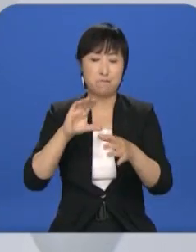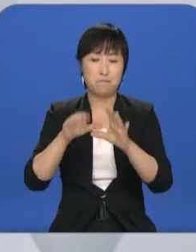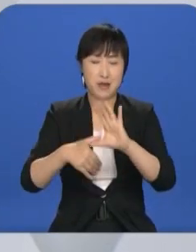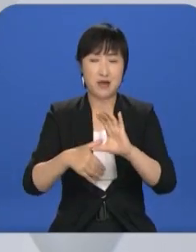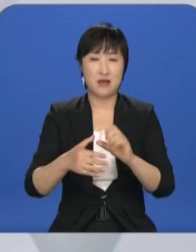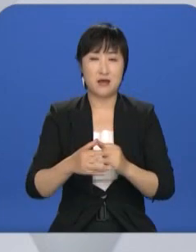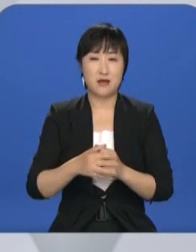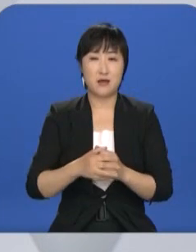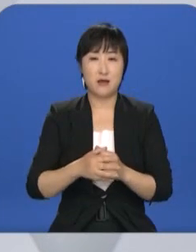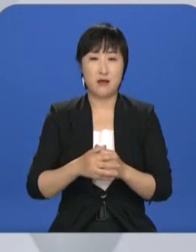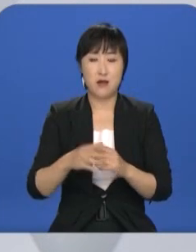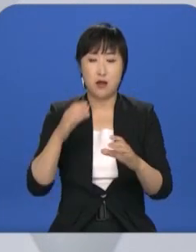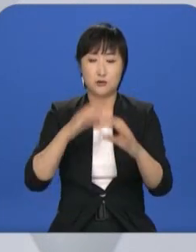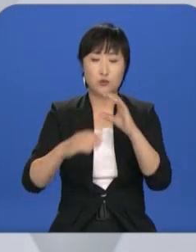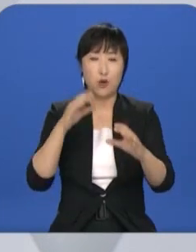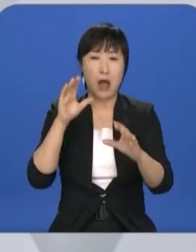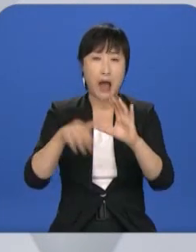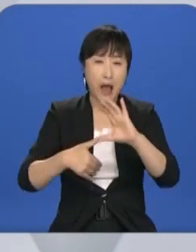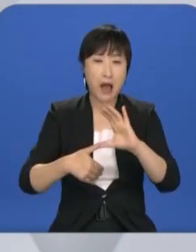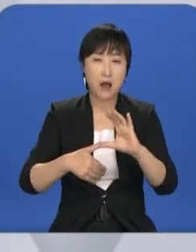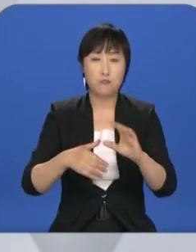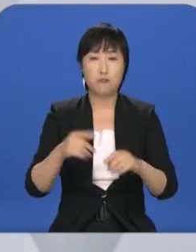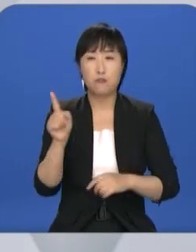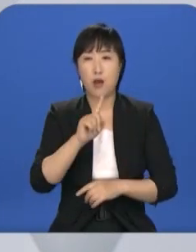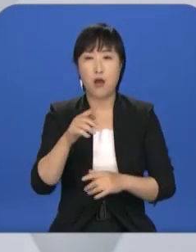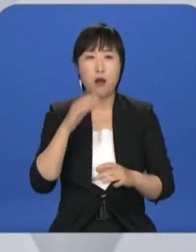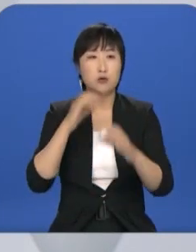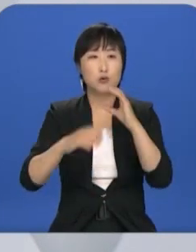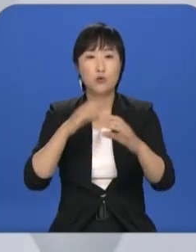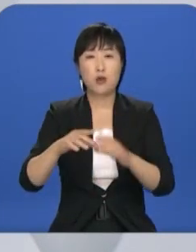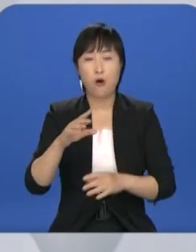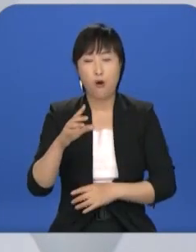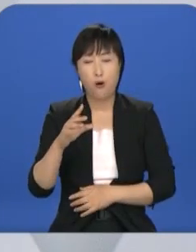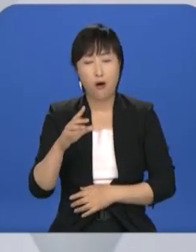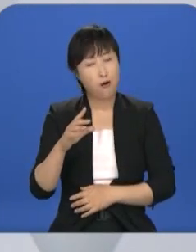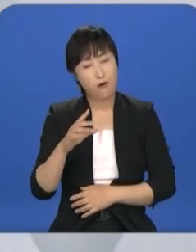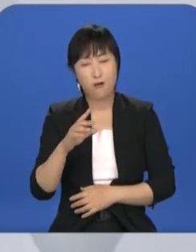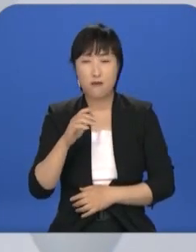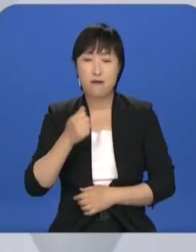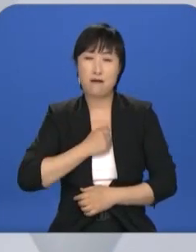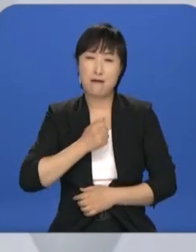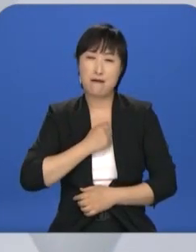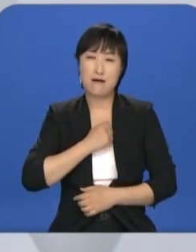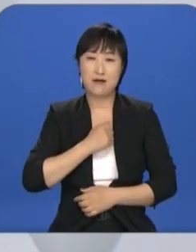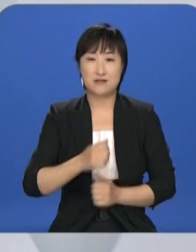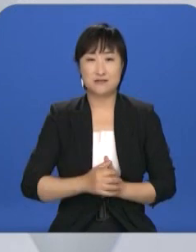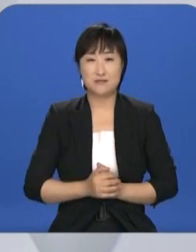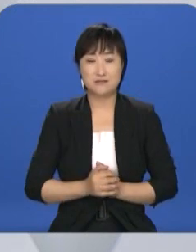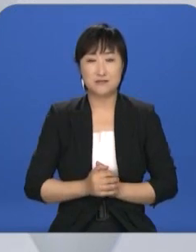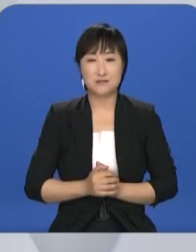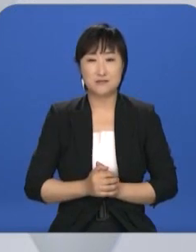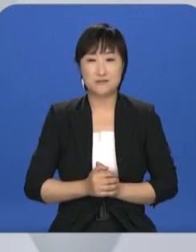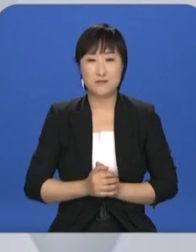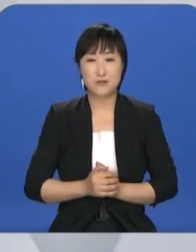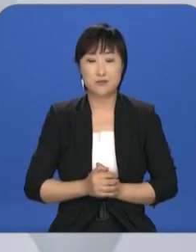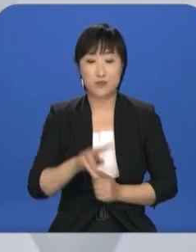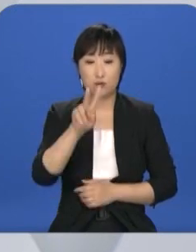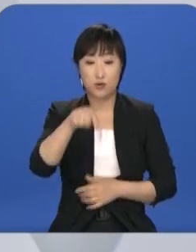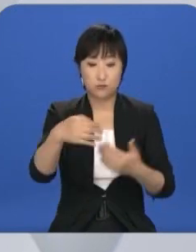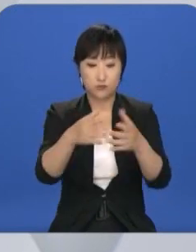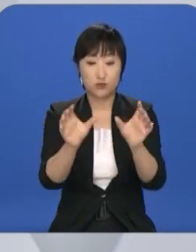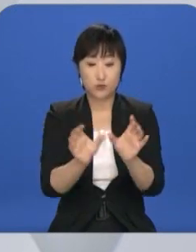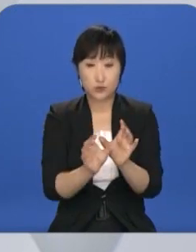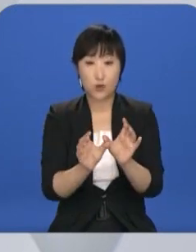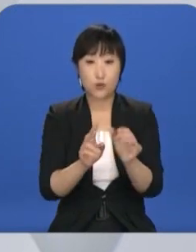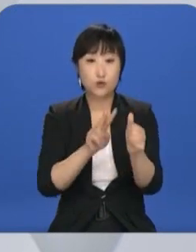것이고 얼마나 소통이 안 되면 소통위원회니 뭐 하는 말이 나왔을까 참 답답한 현실입니다. 우리